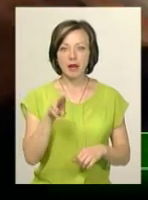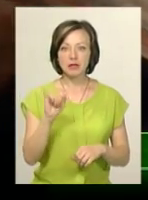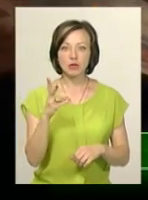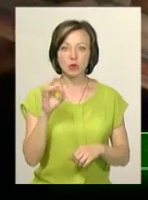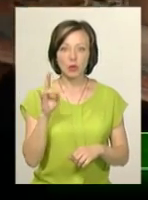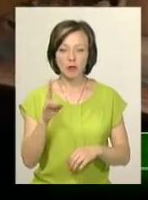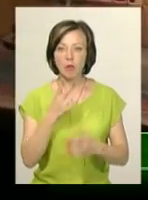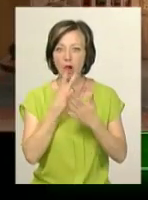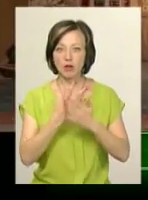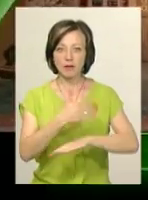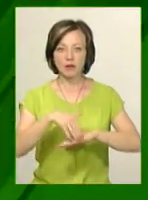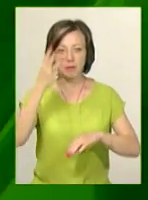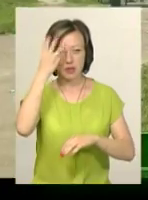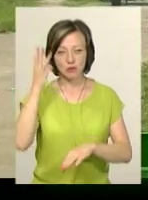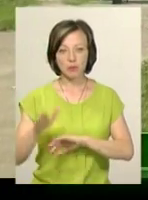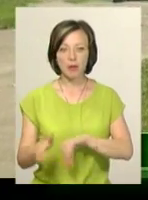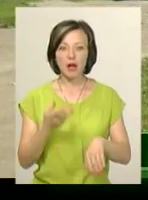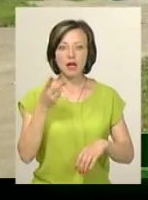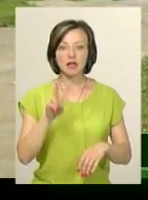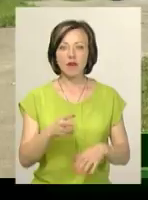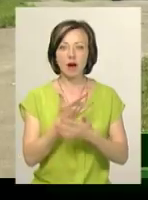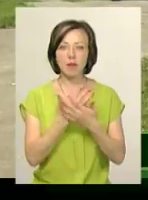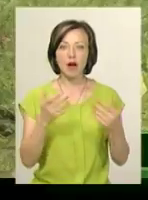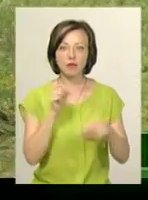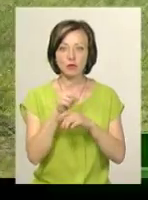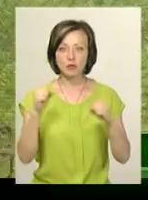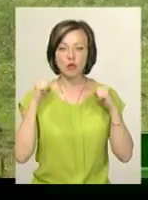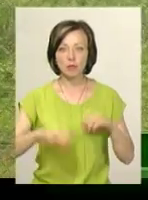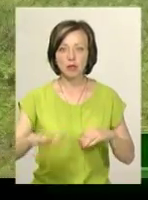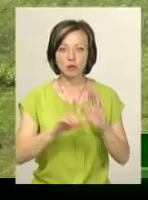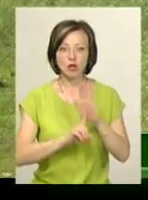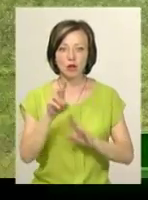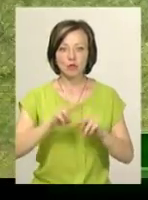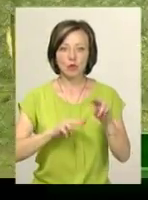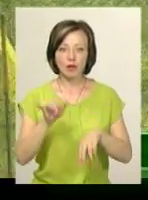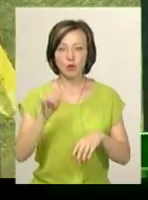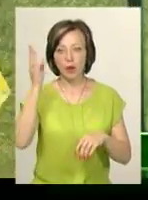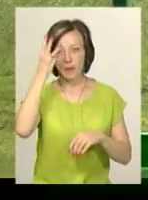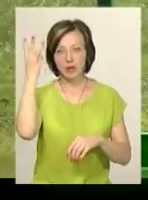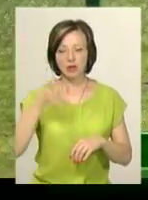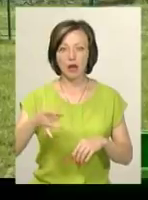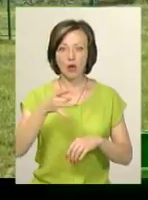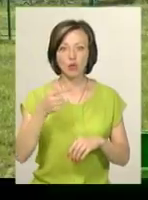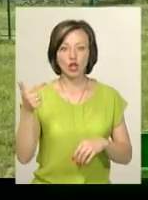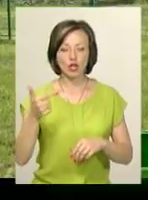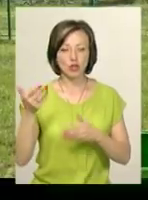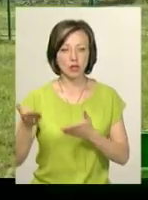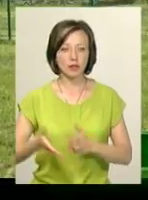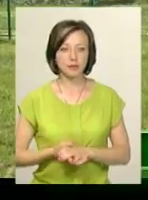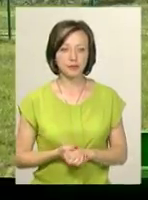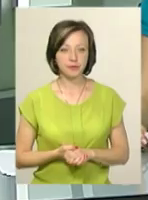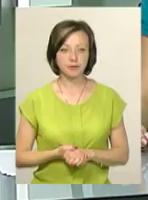небо» покажуть у Хмельницькому. Два багатофункціональних спортмайданчики почали будувати у Хмельницькому мікрорайоні Гречани.